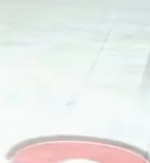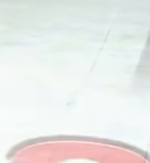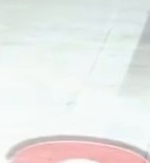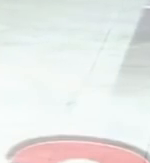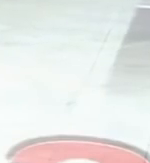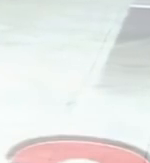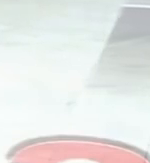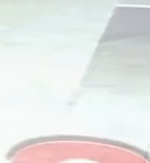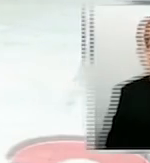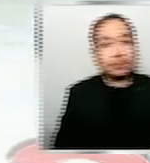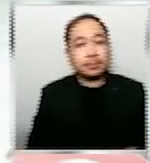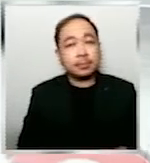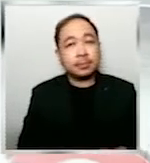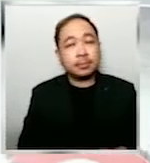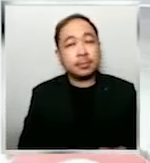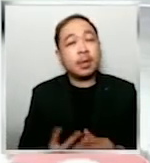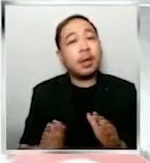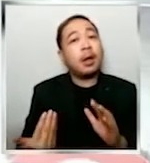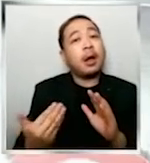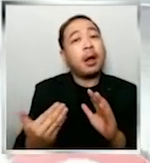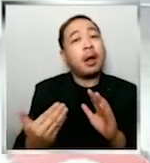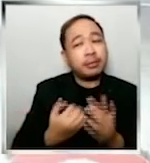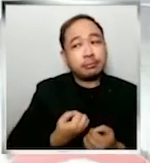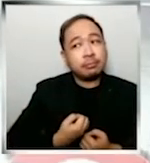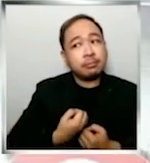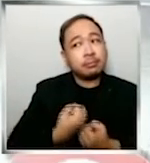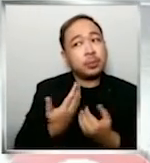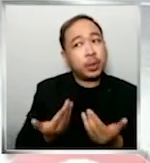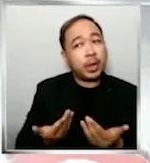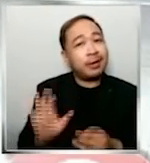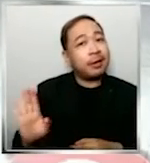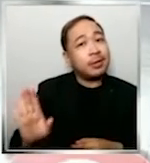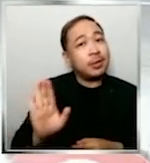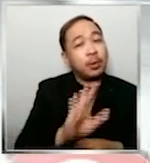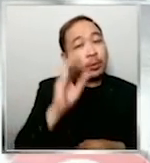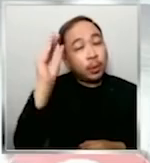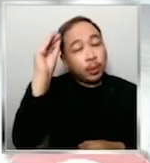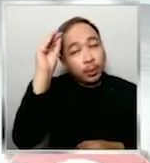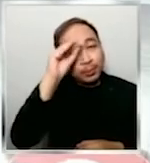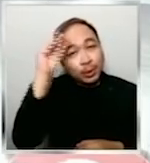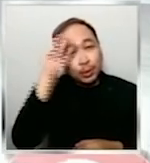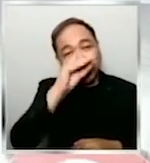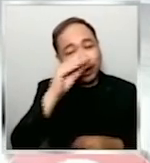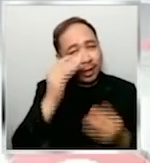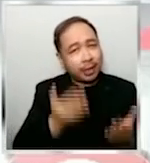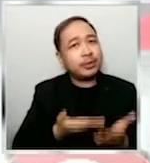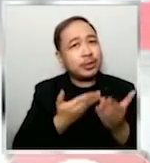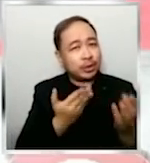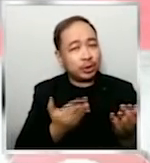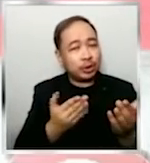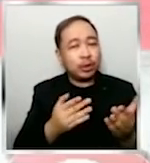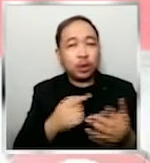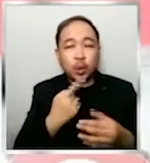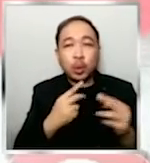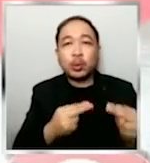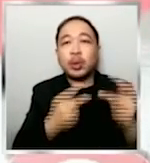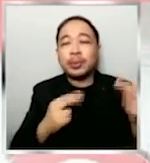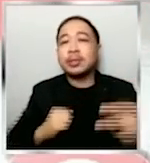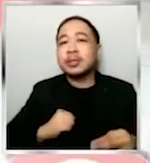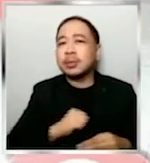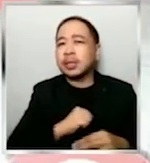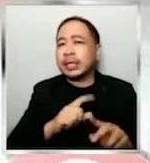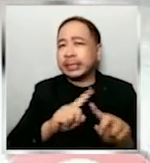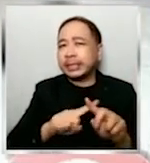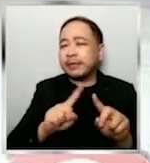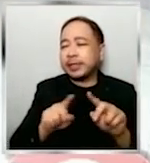Muli pong naghayag ng kani-kanilang opinyon at mungkahi ang mga senatorial aspirant kaugnay sa mahalagang issue sa bansa. At yan po